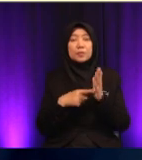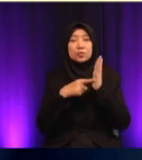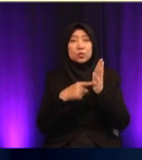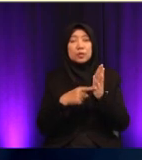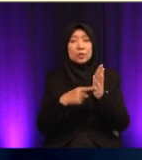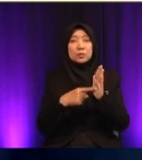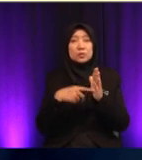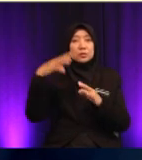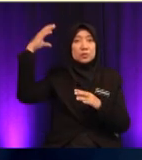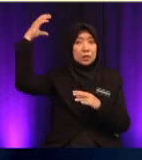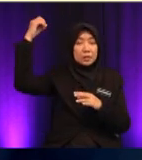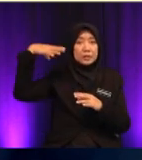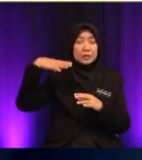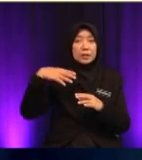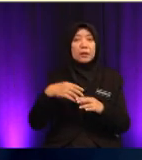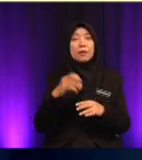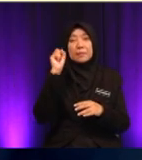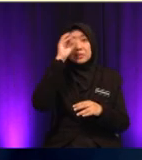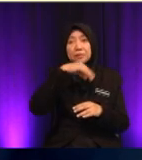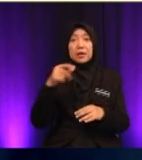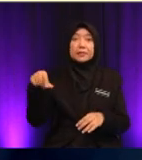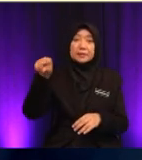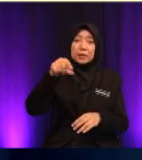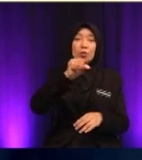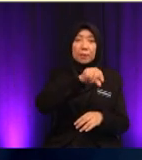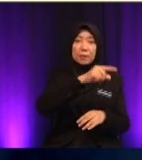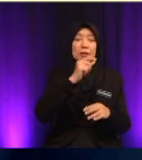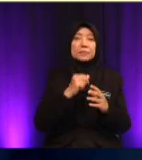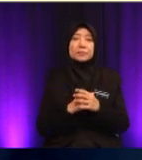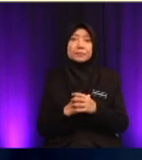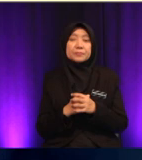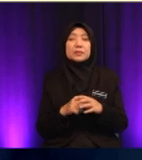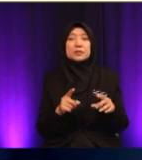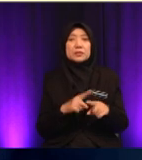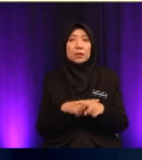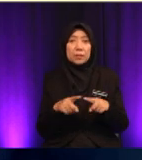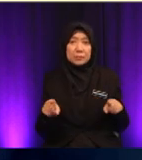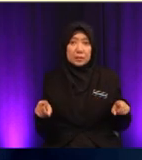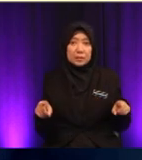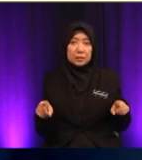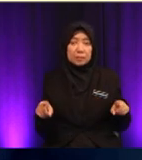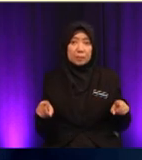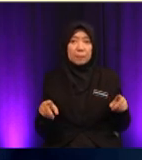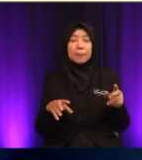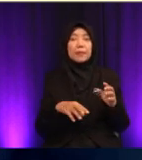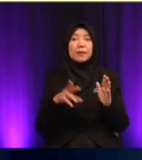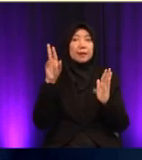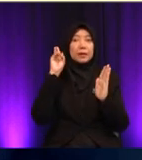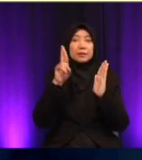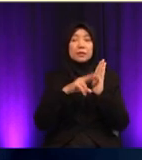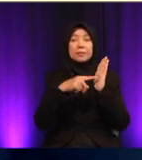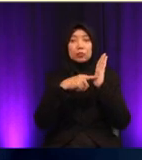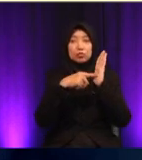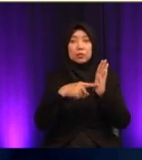yang bersifat gelombang meraih ya ini memang gelombang tetapi Raja menunjukkan Sinar keton